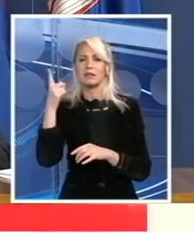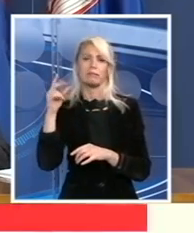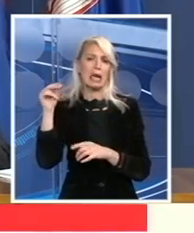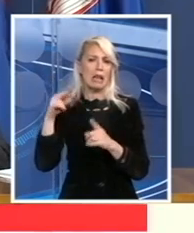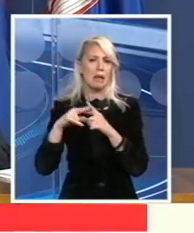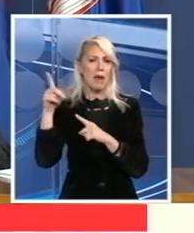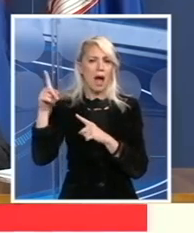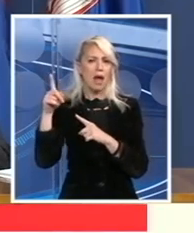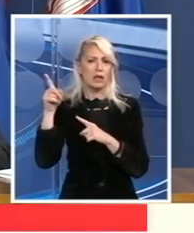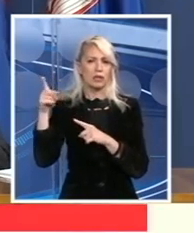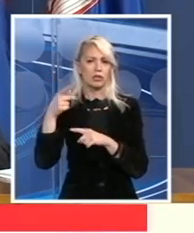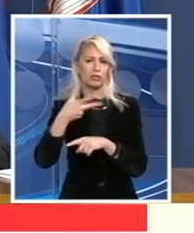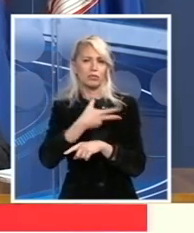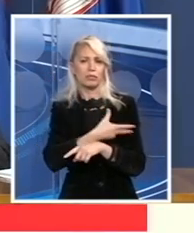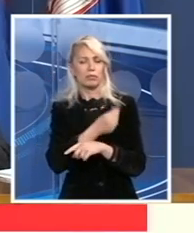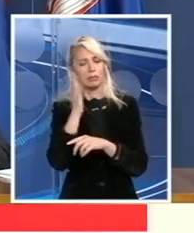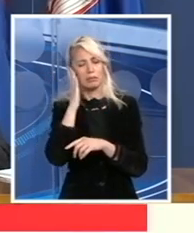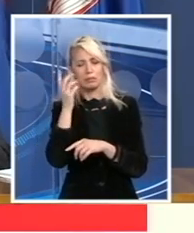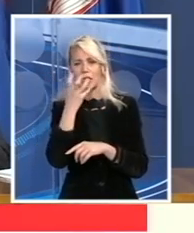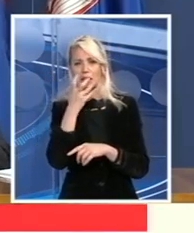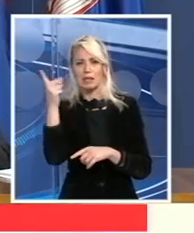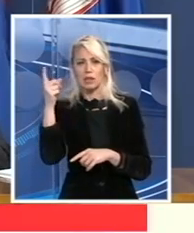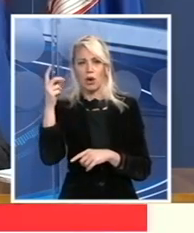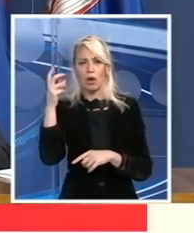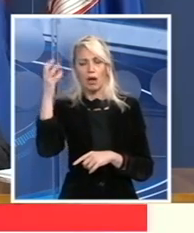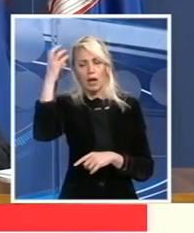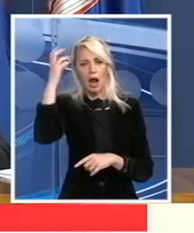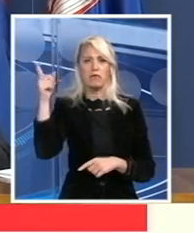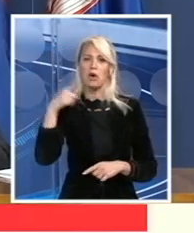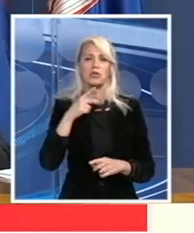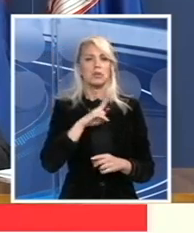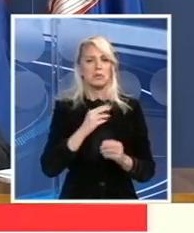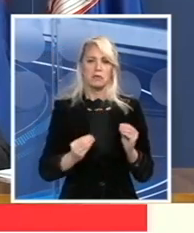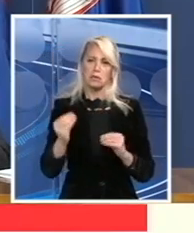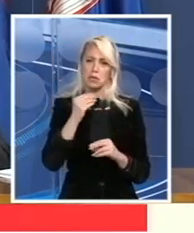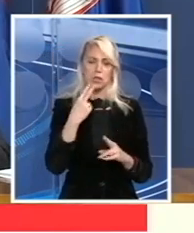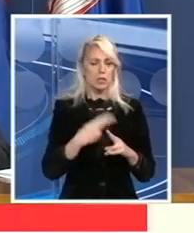inače anesteziolog iz Kraljeva, tvrdi da oni raspolažu mnogo većim